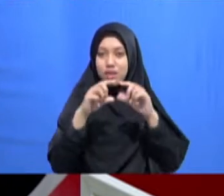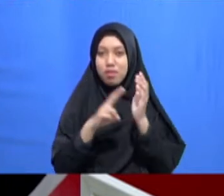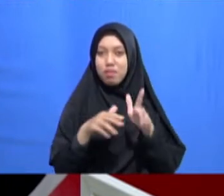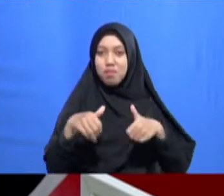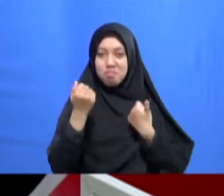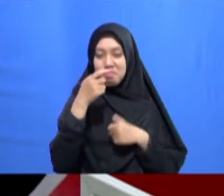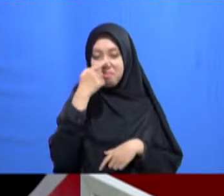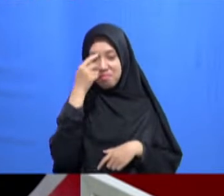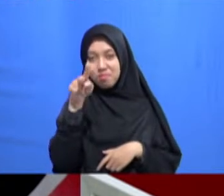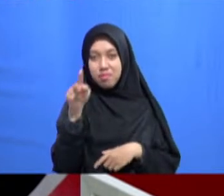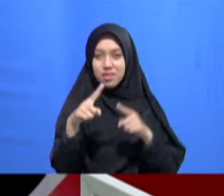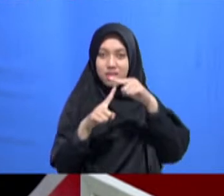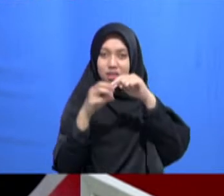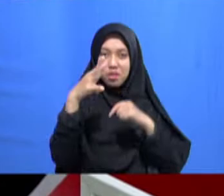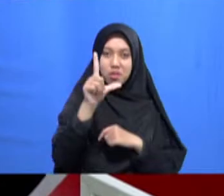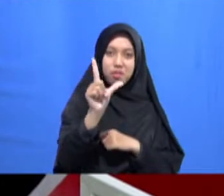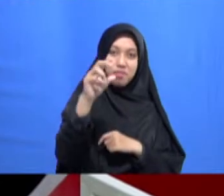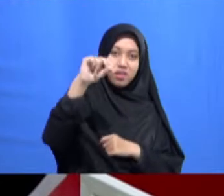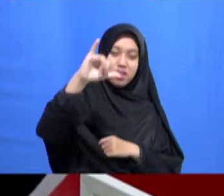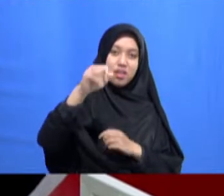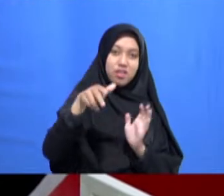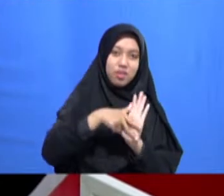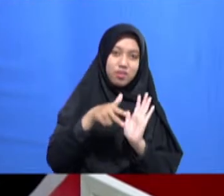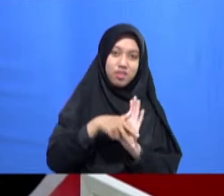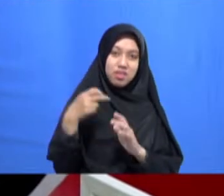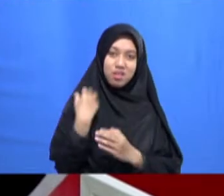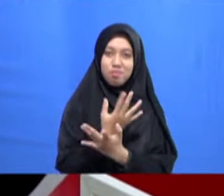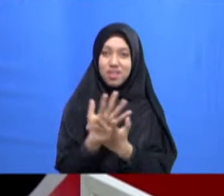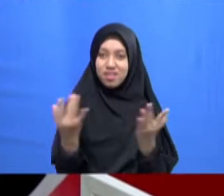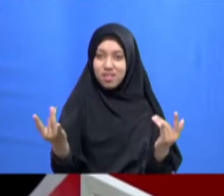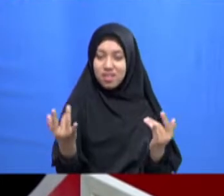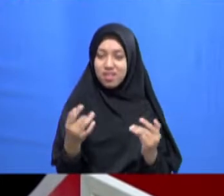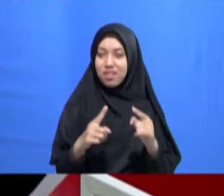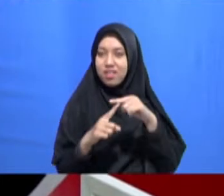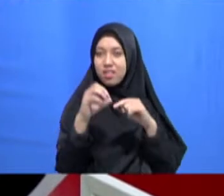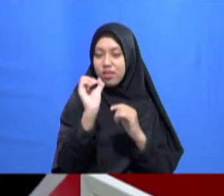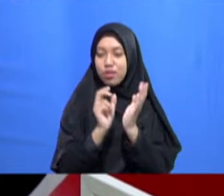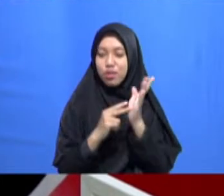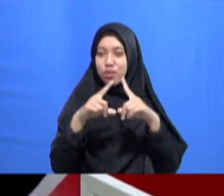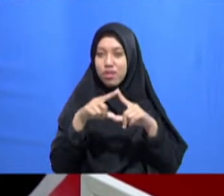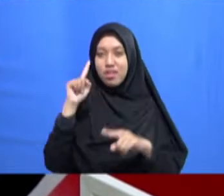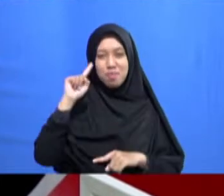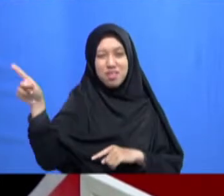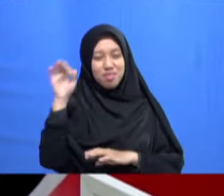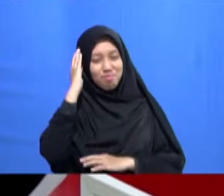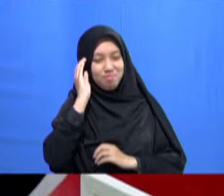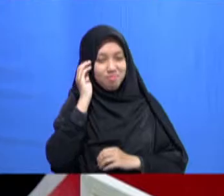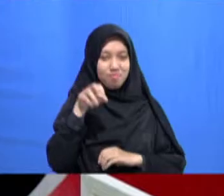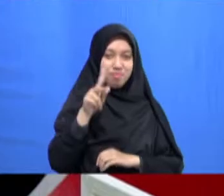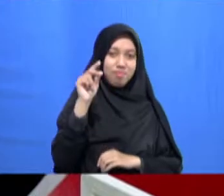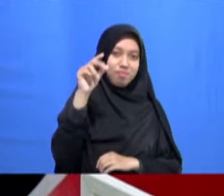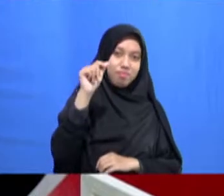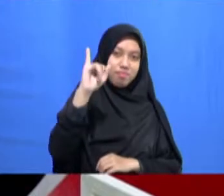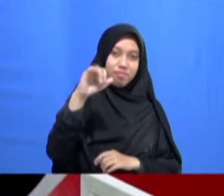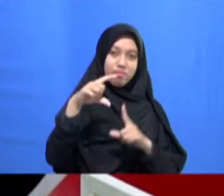Tengah terkhusus masyarakat Kabupaten Tojo Una-Una dan juga pendengar setia RRI Ampana. Sesaat lagi kita akan menyaksikan bersama debat